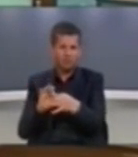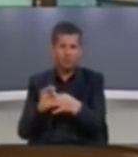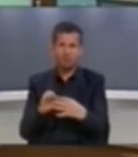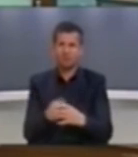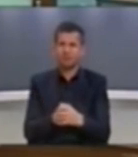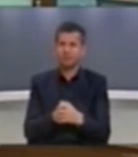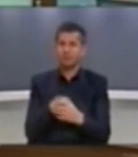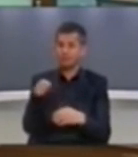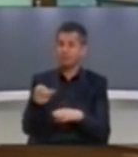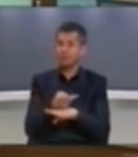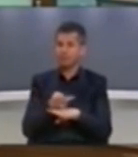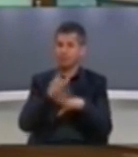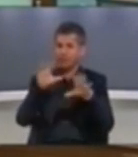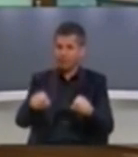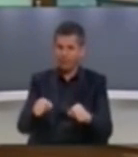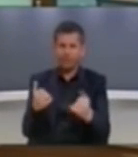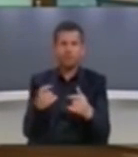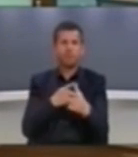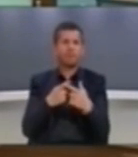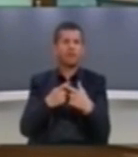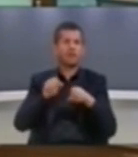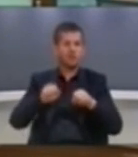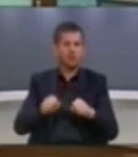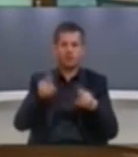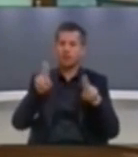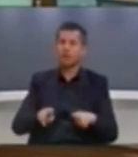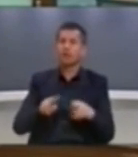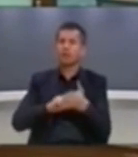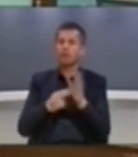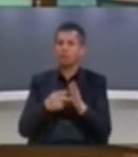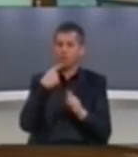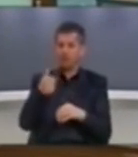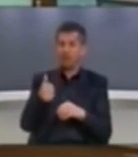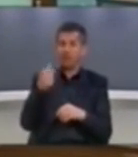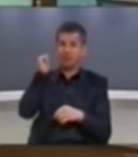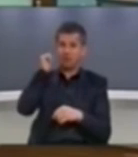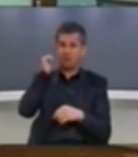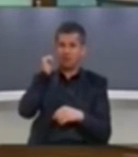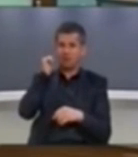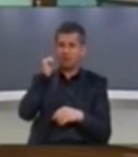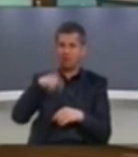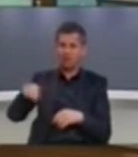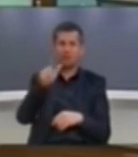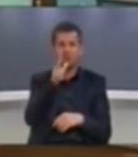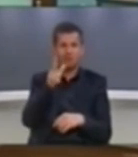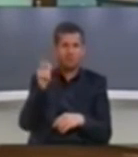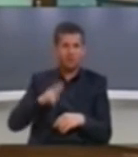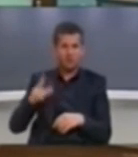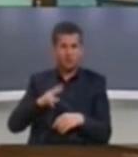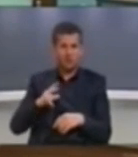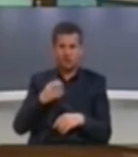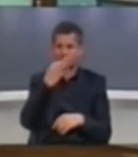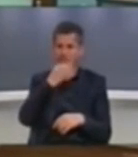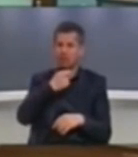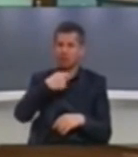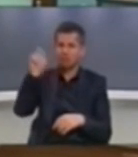kapje që këta e quajnë pushtet, apo e drejt politike, si që tha thashi dje, që qytetarve u faturohet si çmime super të